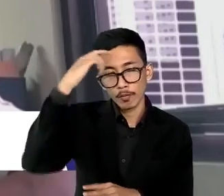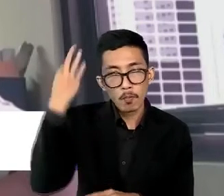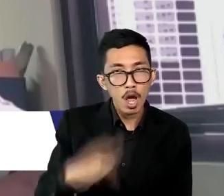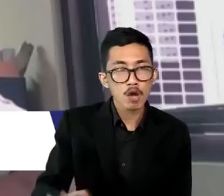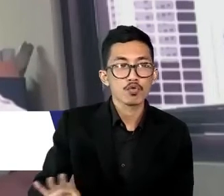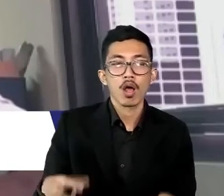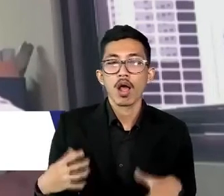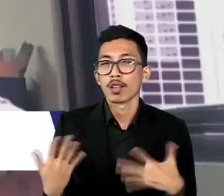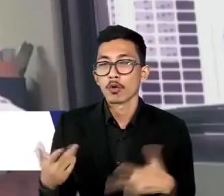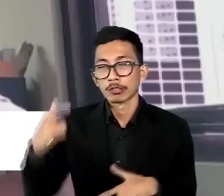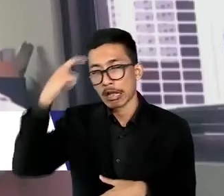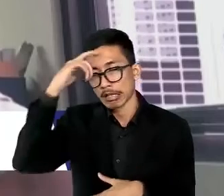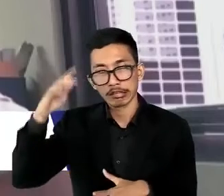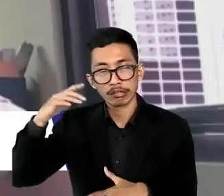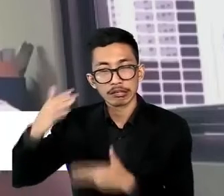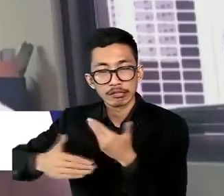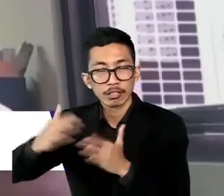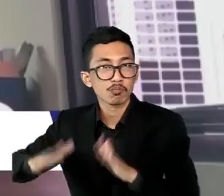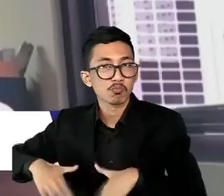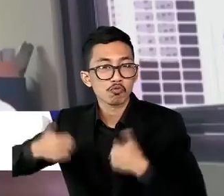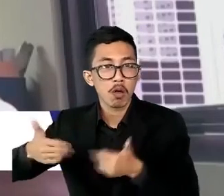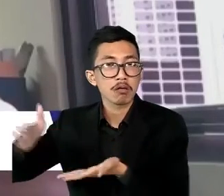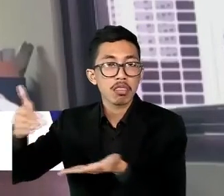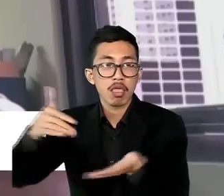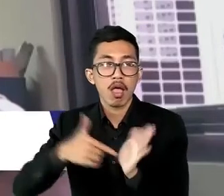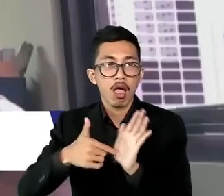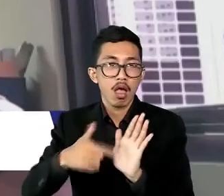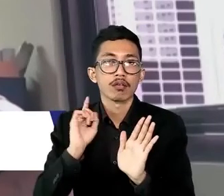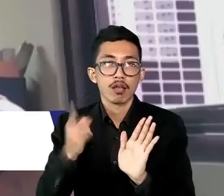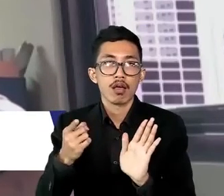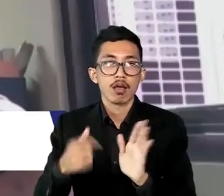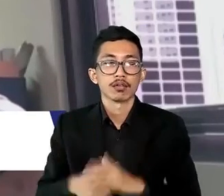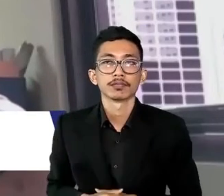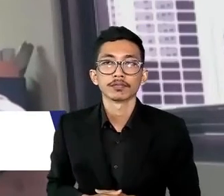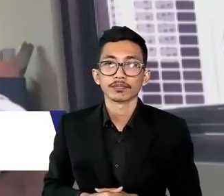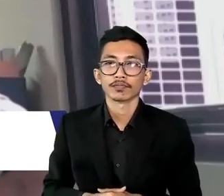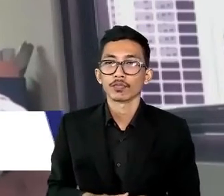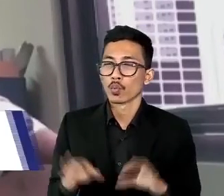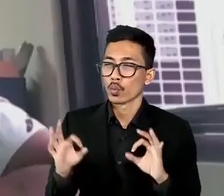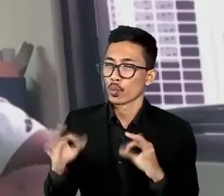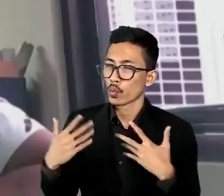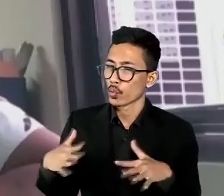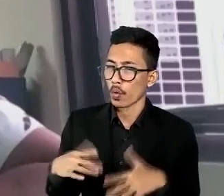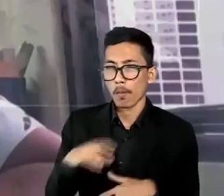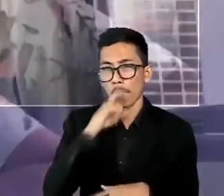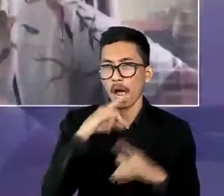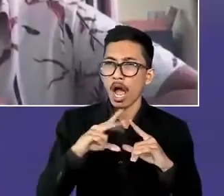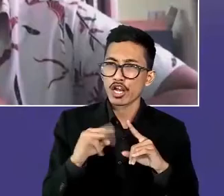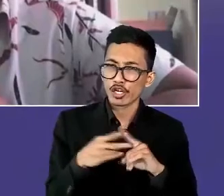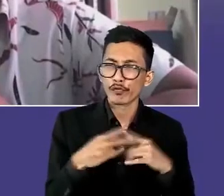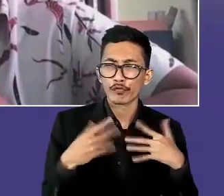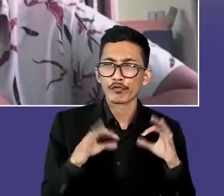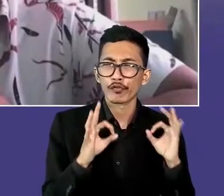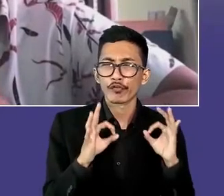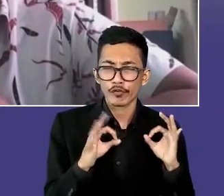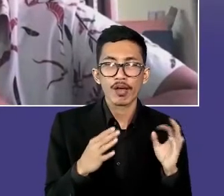sakit, ataupun yang memang sudah sembuh. Seperti itu, Pak. Baik, Pak Arief ini tampaknya sudah menguasai lapangan sekali ya. Tapi kalau Pak